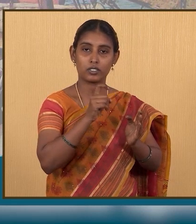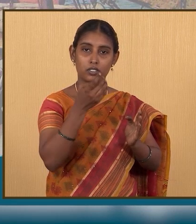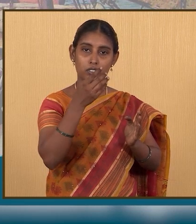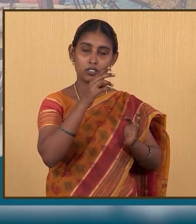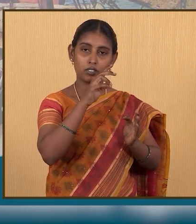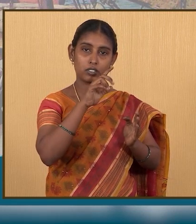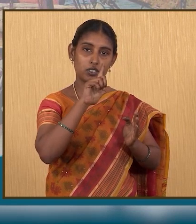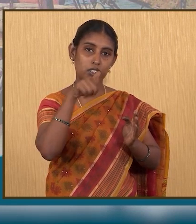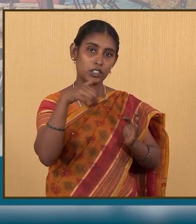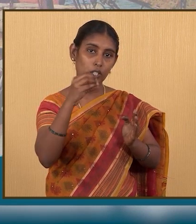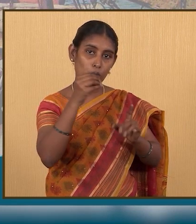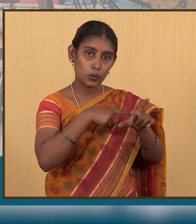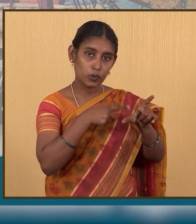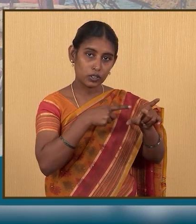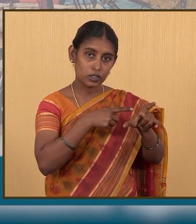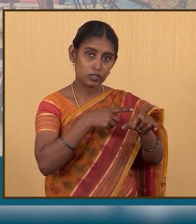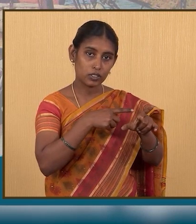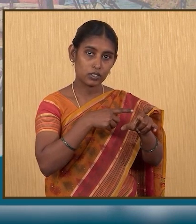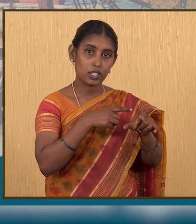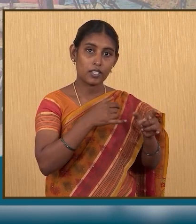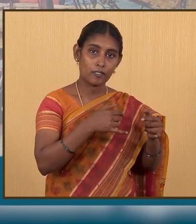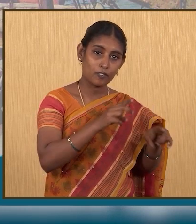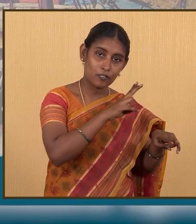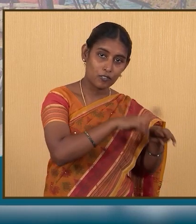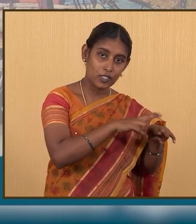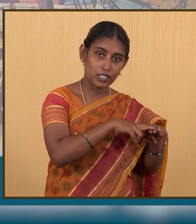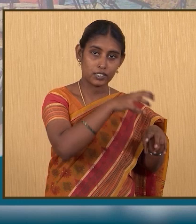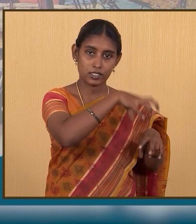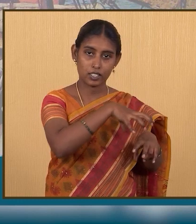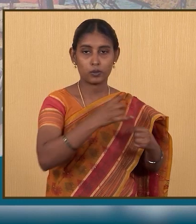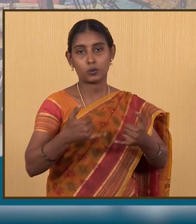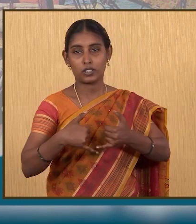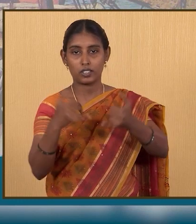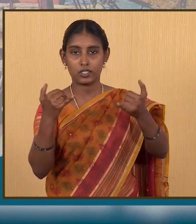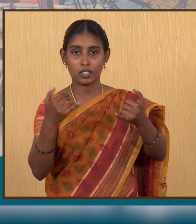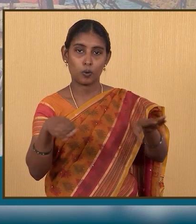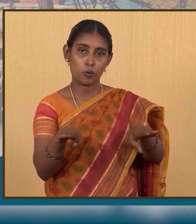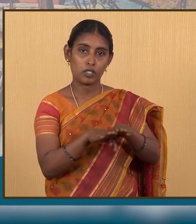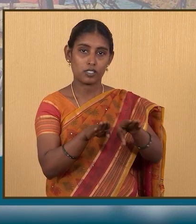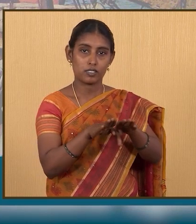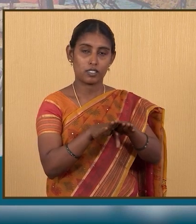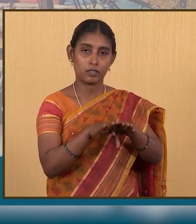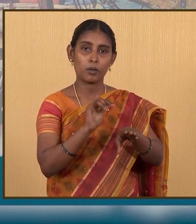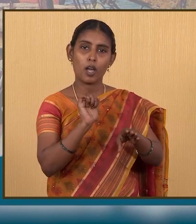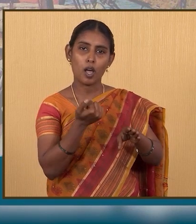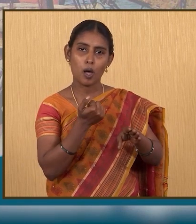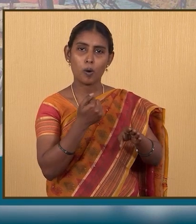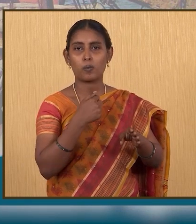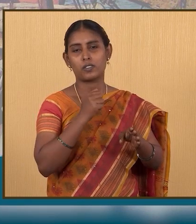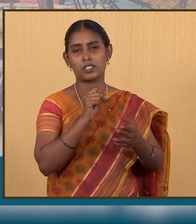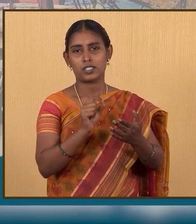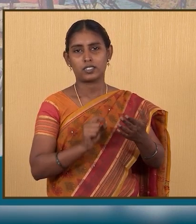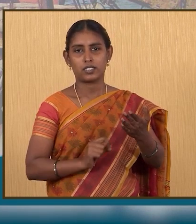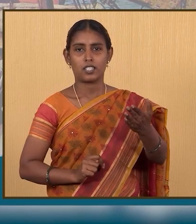1760 வரையிலான காலகட்டத்தில் ஃப்ரெஞ்சுக்கும் இந்தியாவுக்குமான உறவு முறை எப்படி இருந்தது அப்படிங்கிற விஷயத்த